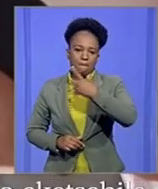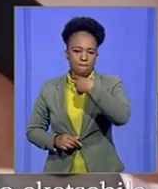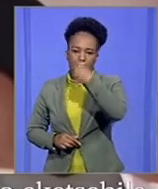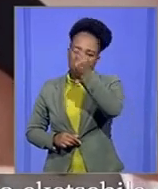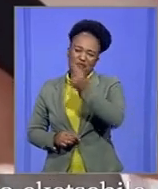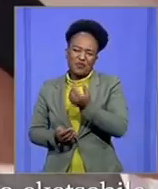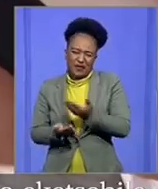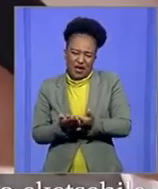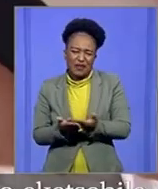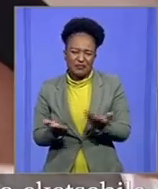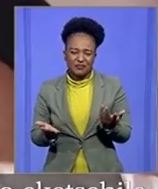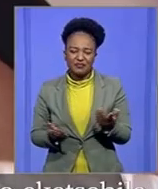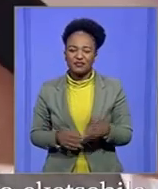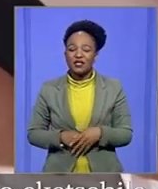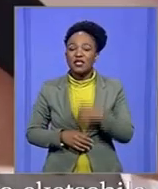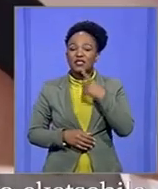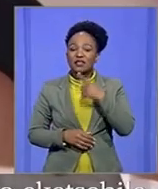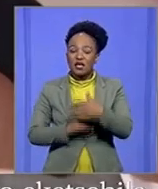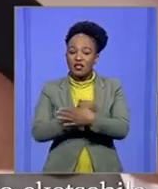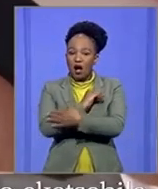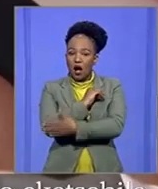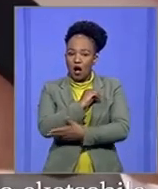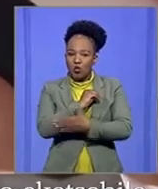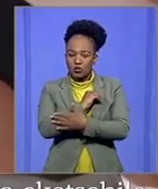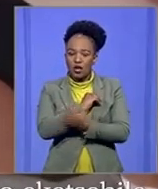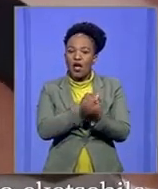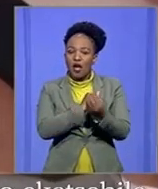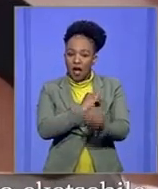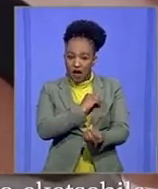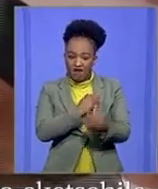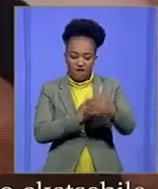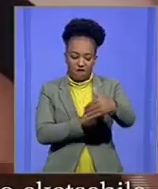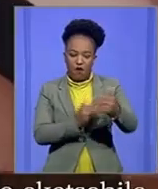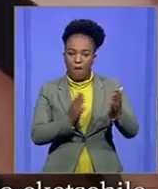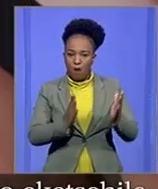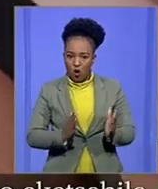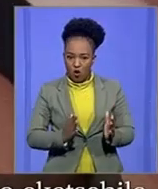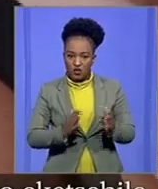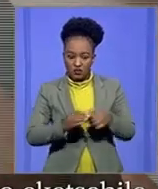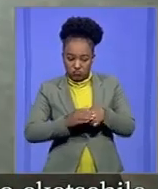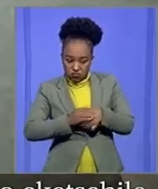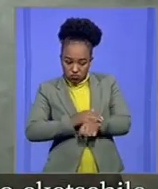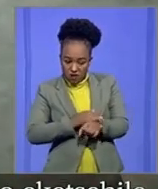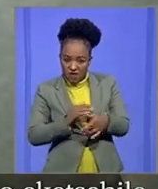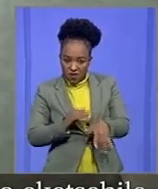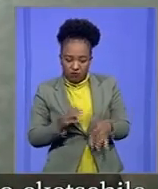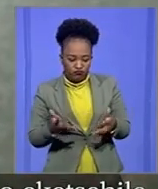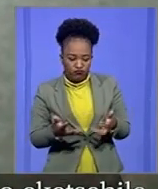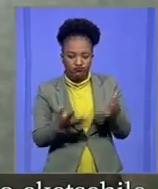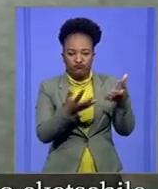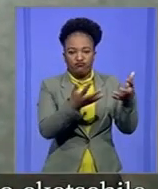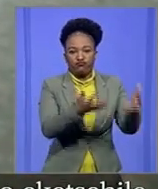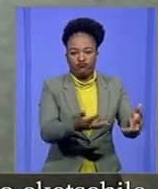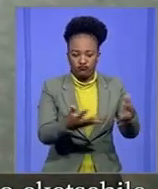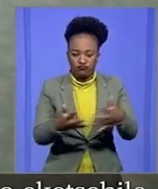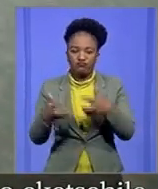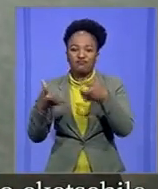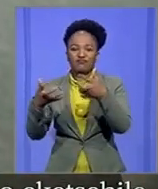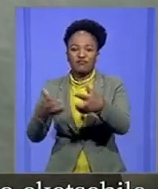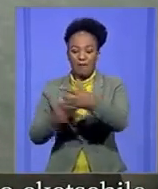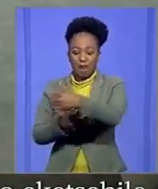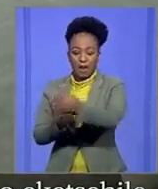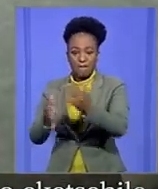mo nageng tse di dirisang mabokoso a go tshola masea a sa tswang go belegwa, mabokoso ao ga